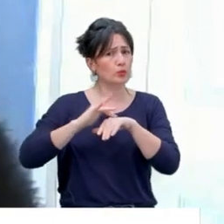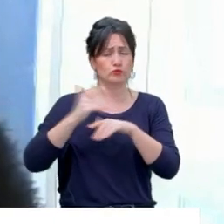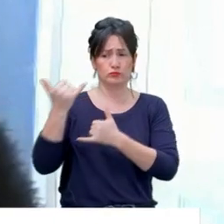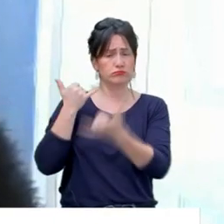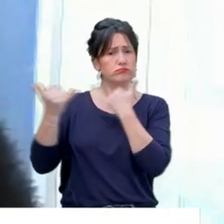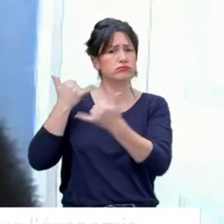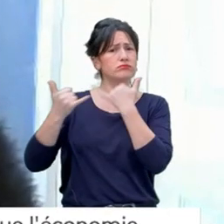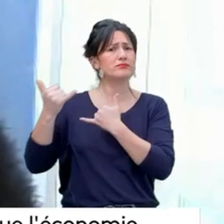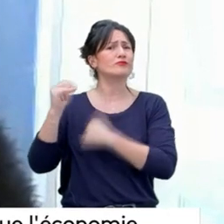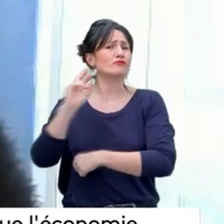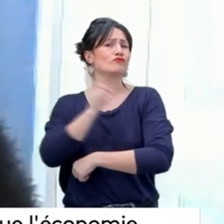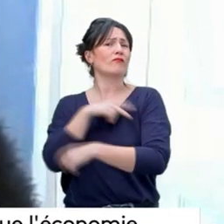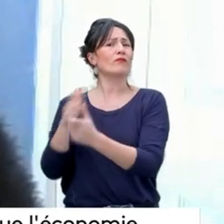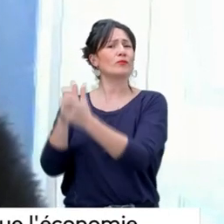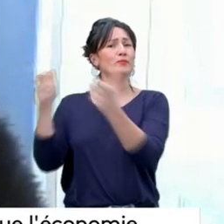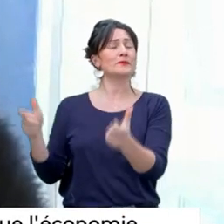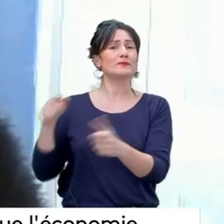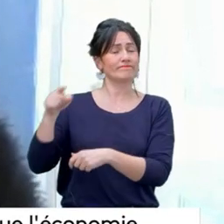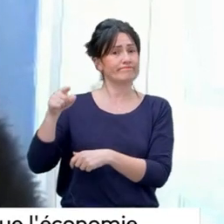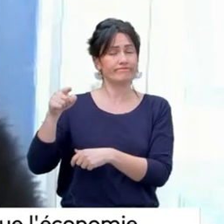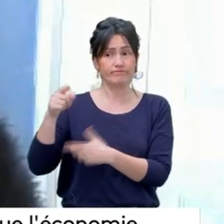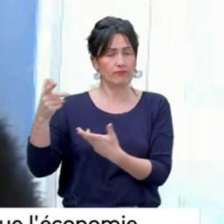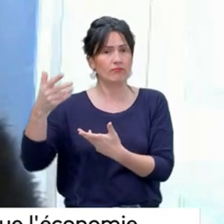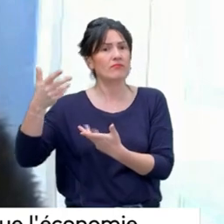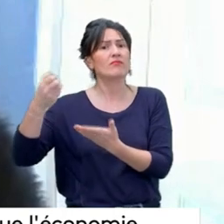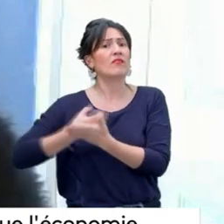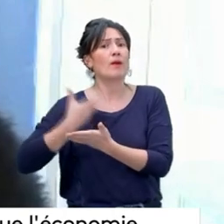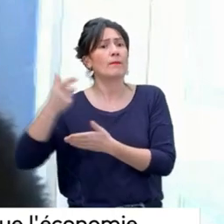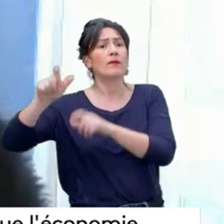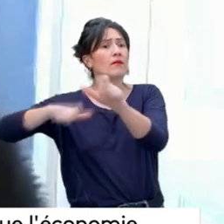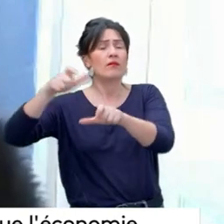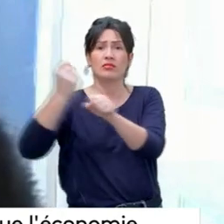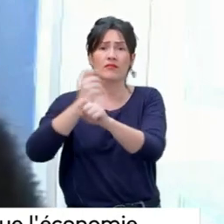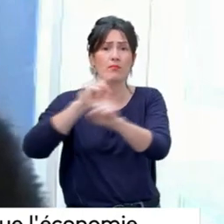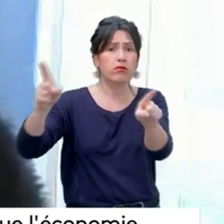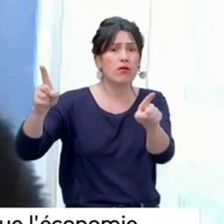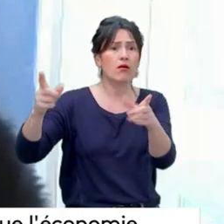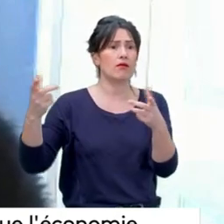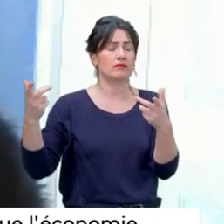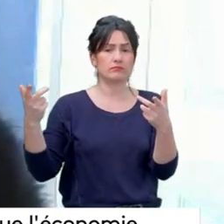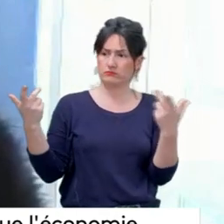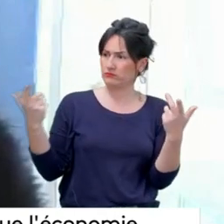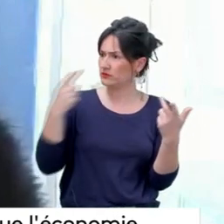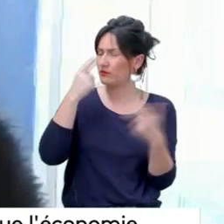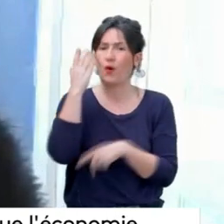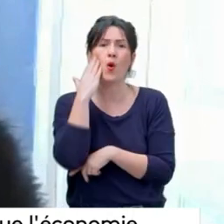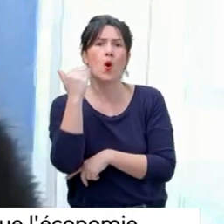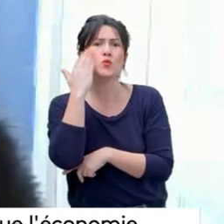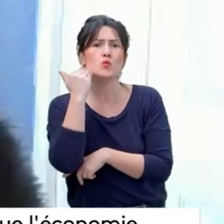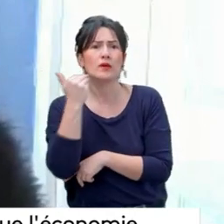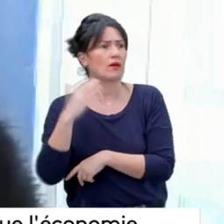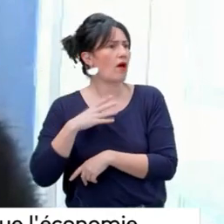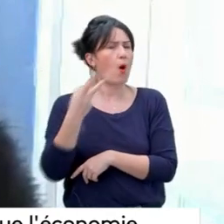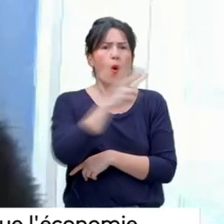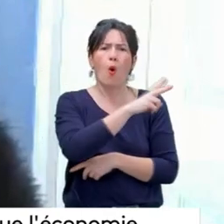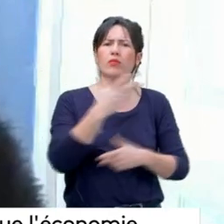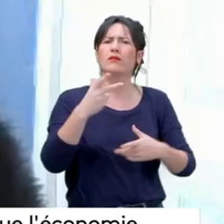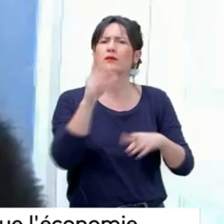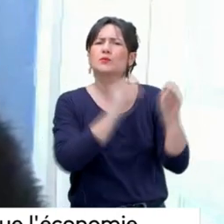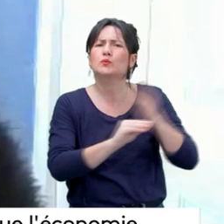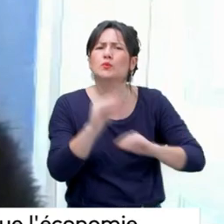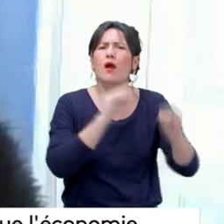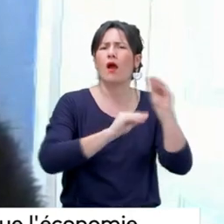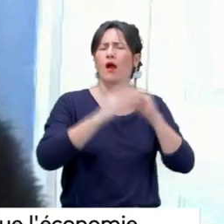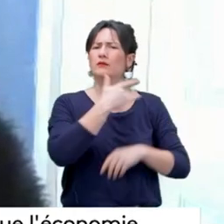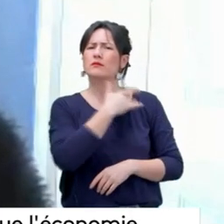nombre de chefs d'entreprise qui me disent « mes salariés sont à l'arrêt ». Ils me disent « nous, on fait rien ». Et d'autres sont au front, soignant les agriculteurs.